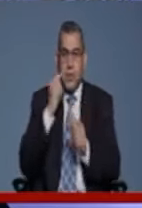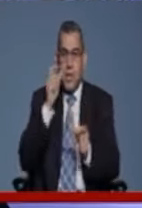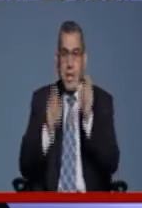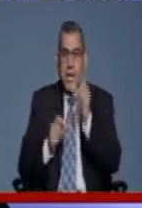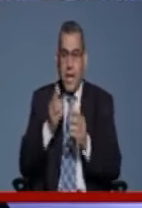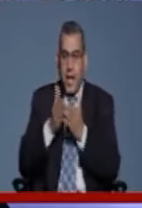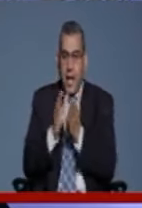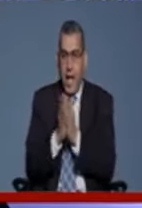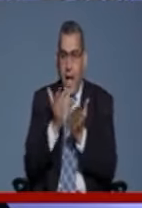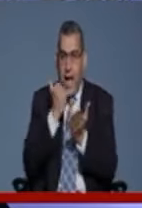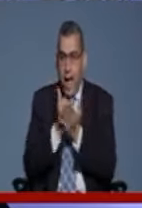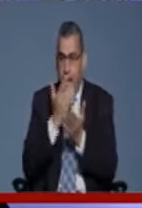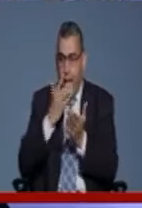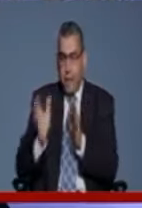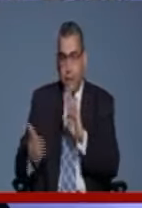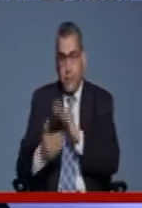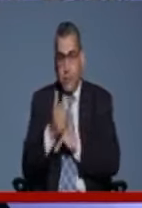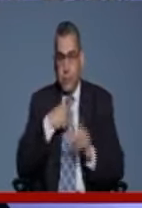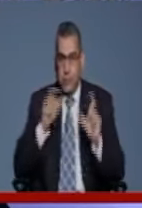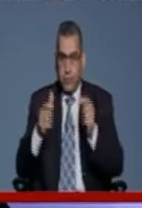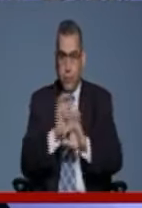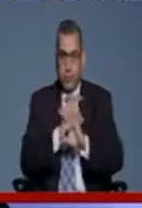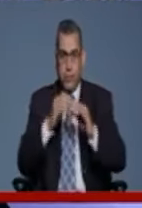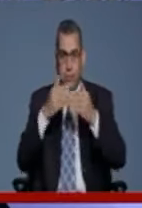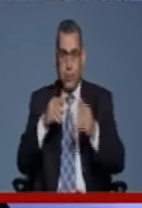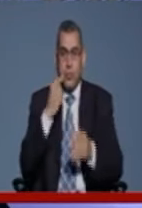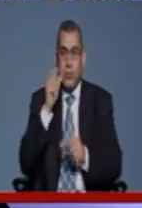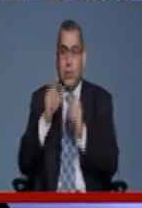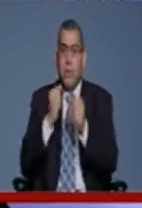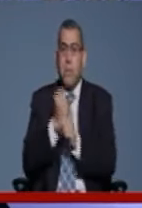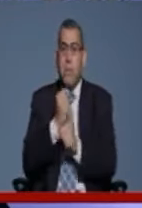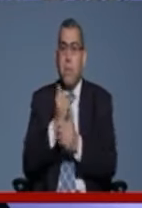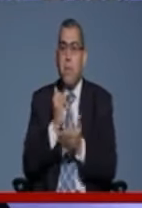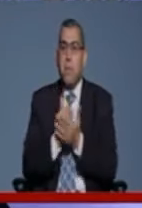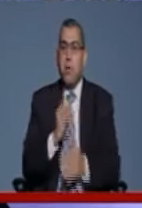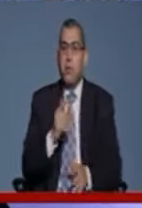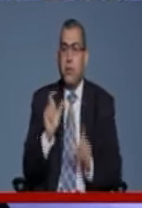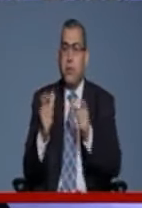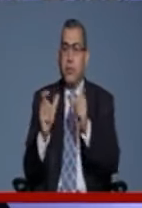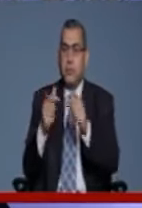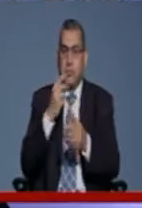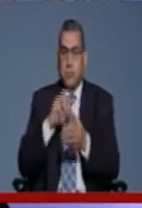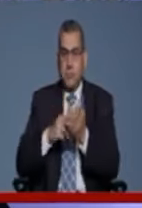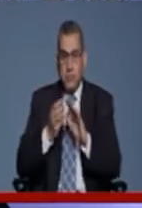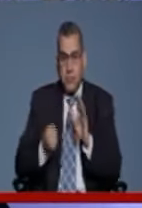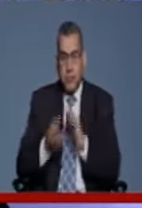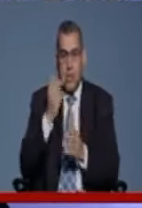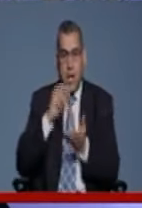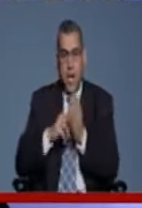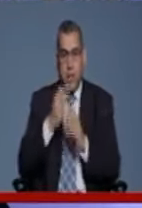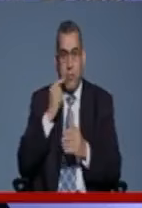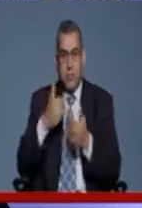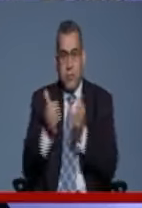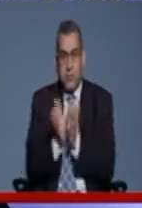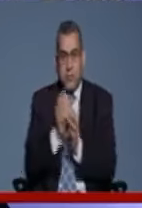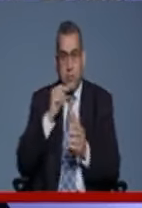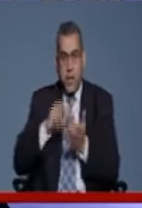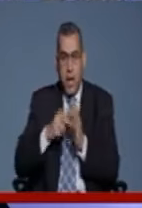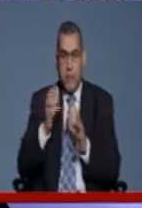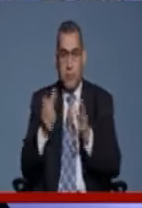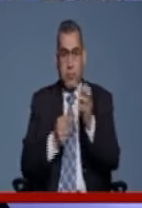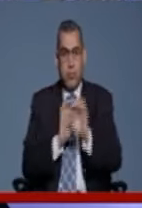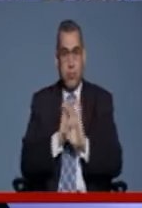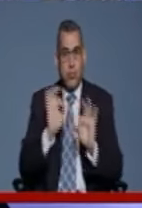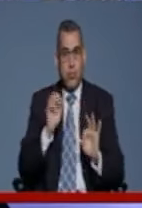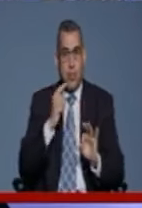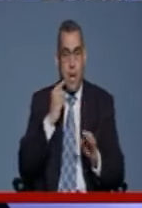من البلاد وضبط القائمين عليها وإجهاض محاولات غسل الأموال المتحصلة منها والتي بلغت